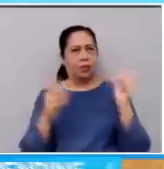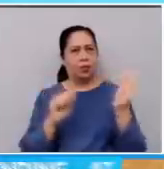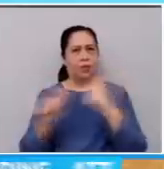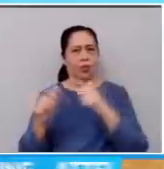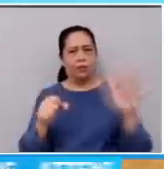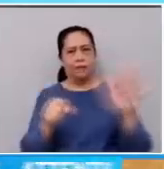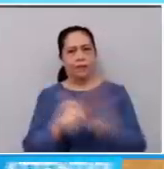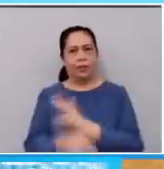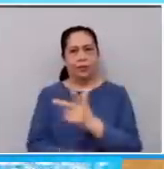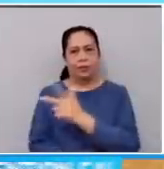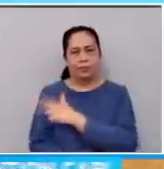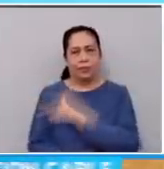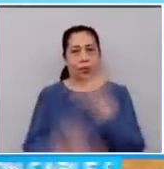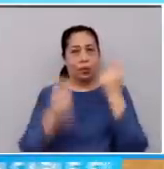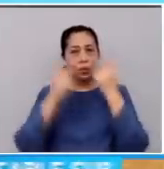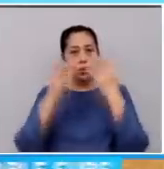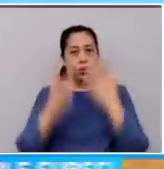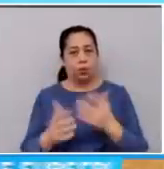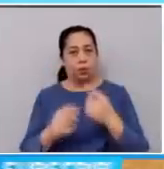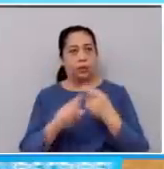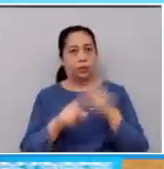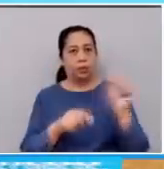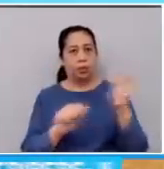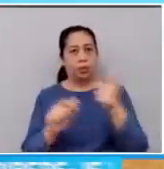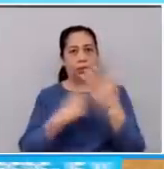vaccinated tourists mula po sa lahat ng bansa?